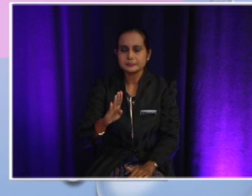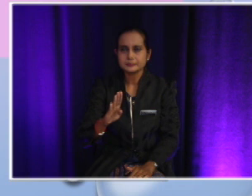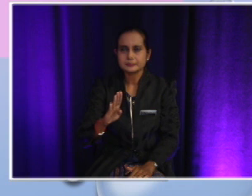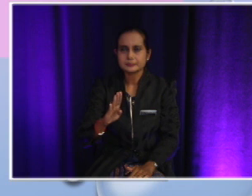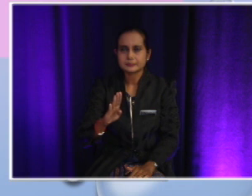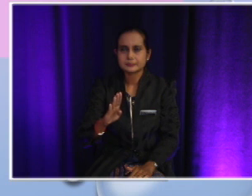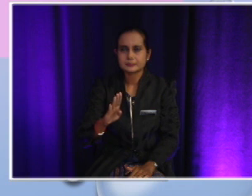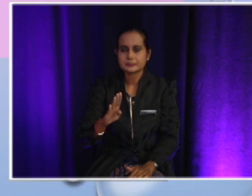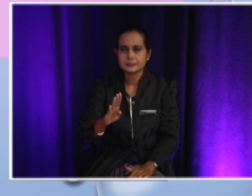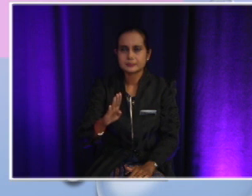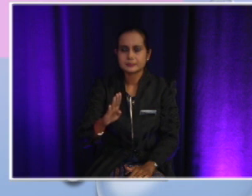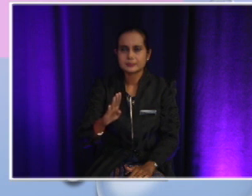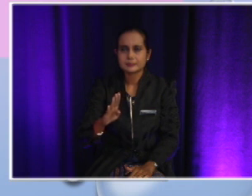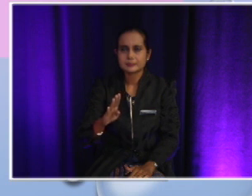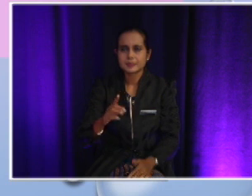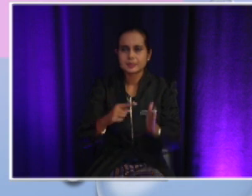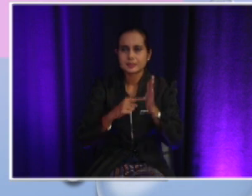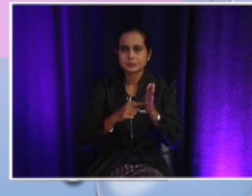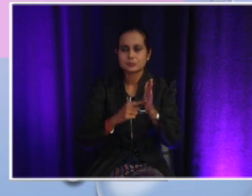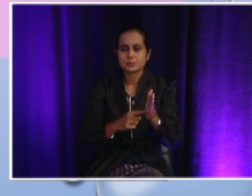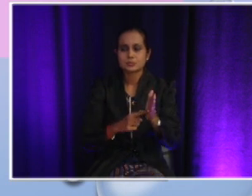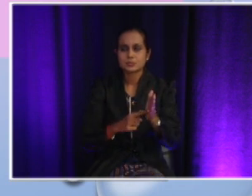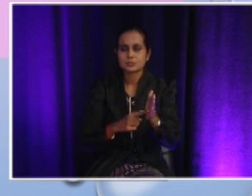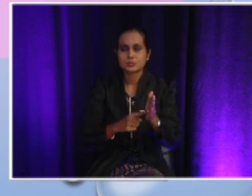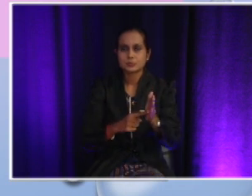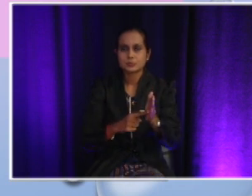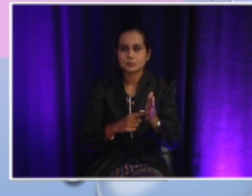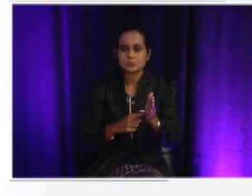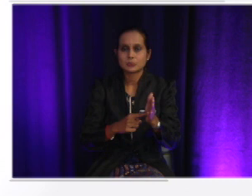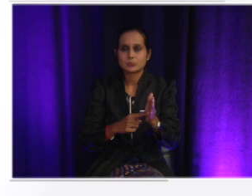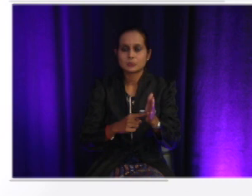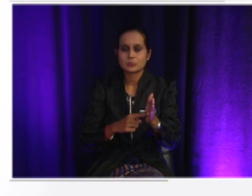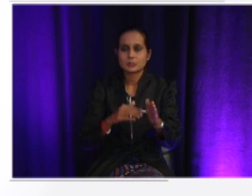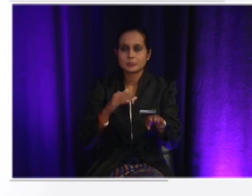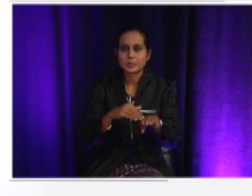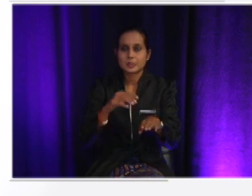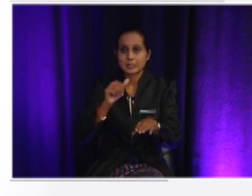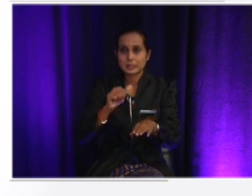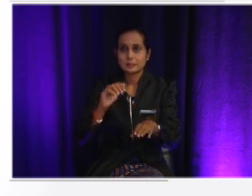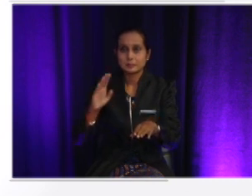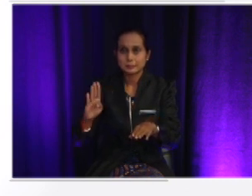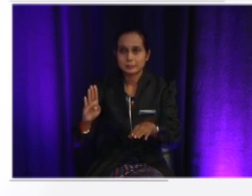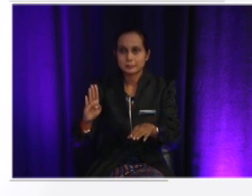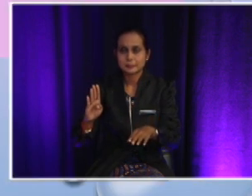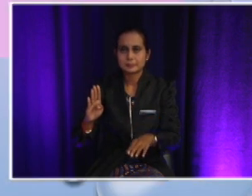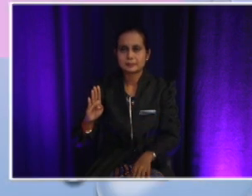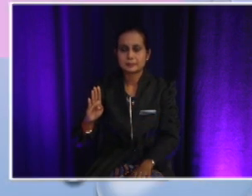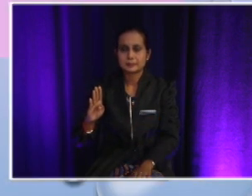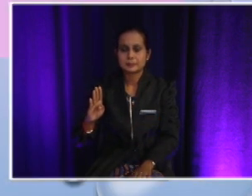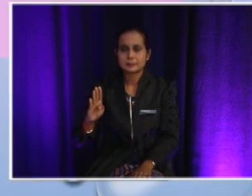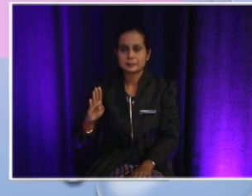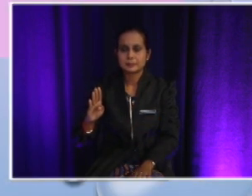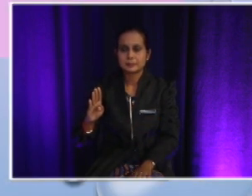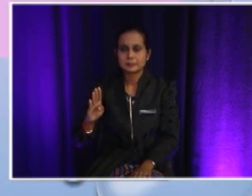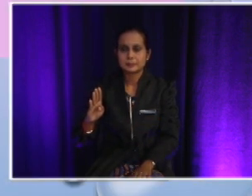A.B ni, ini menunjukkan adalah yang pada AB tadi, sini A, sini B, so mestilah tanya yang ini kan? Gate